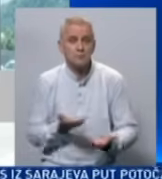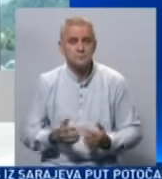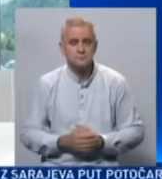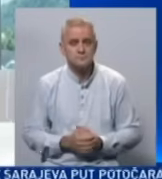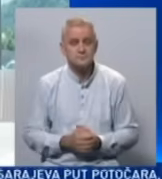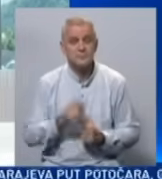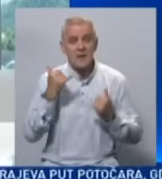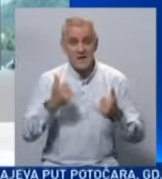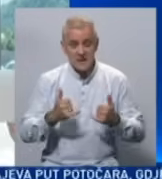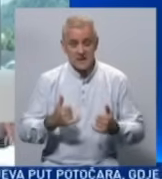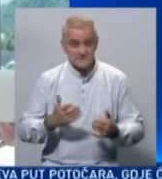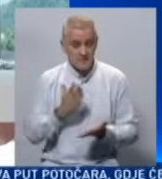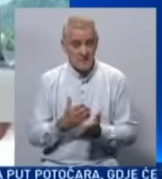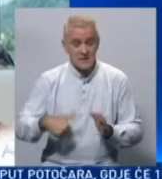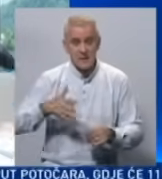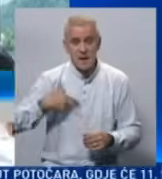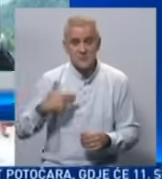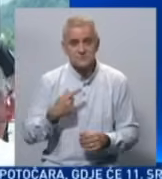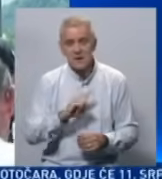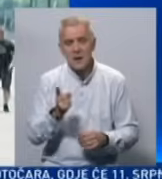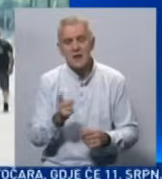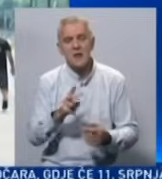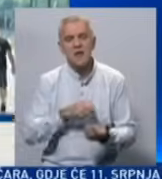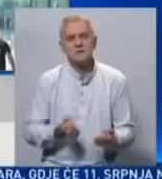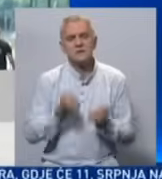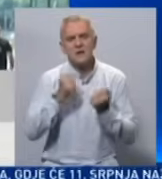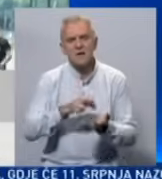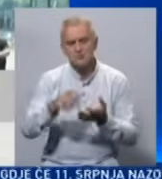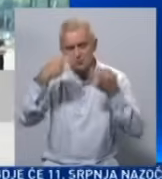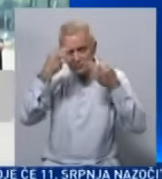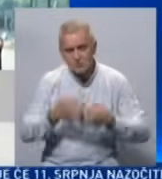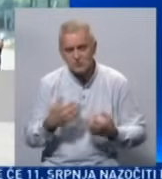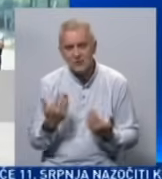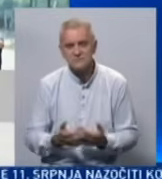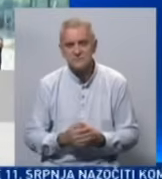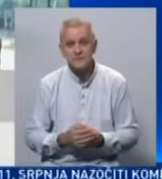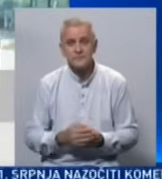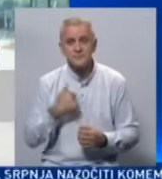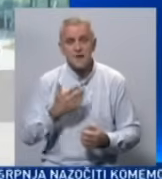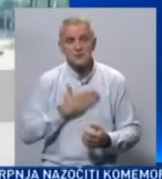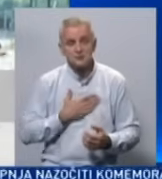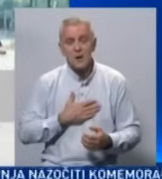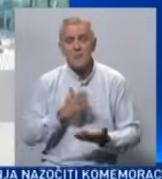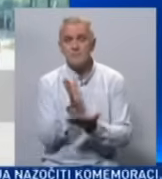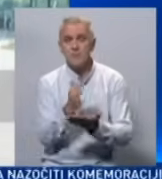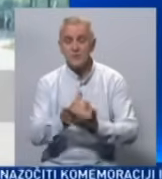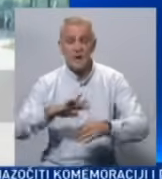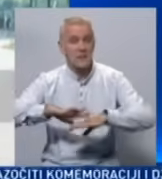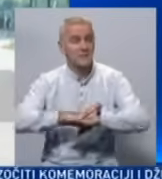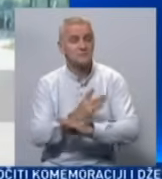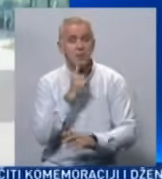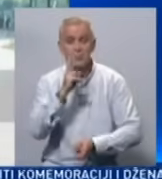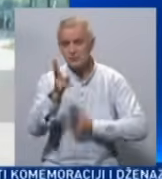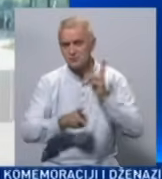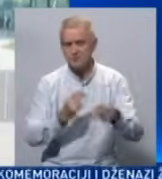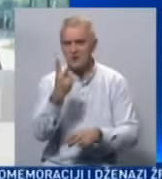danas biti najmlađi, a i ništa nije teško za naše šehide. Zaista želim podijeliti velike emocije od ovih ljudi koji su istrčali